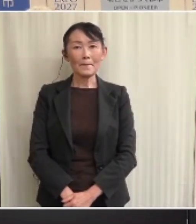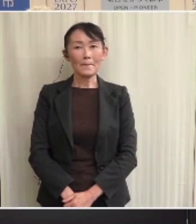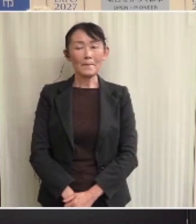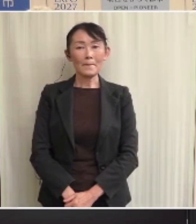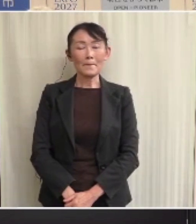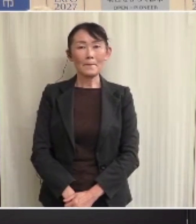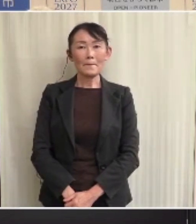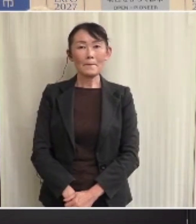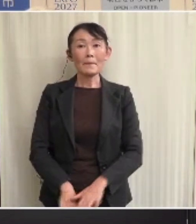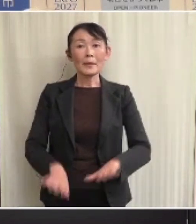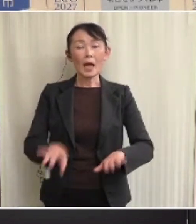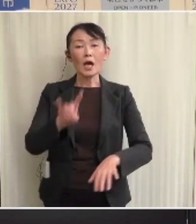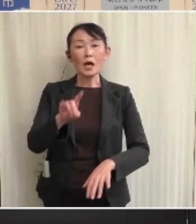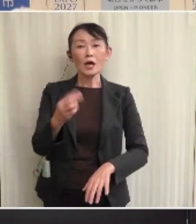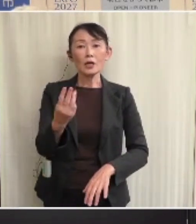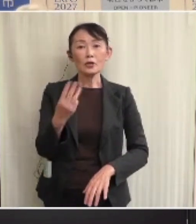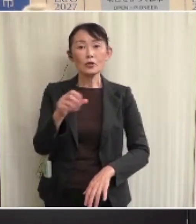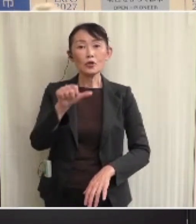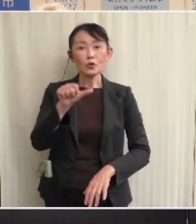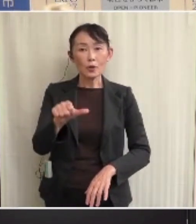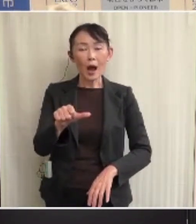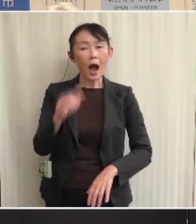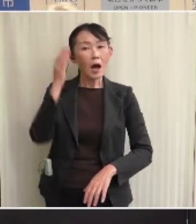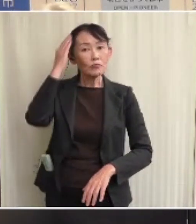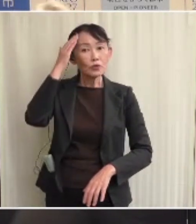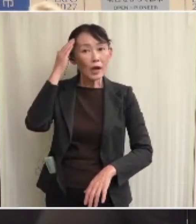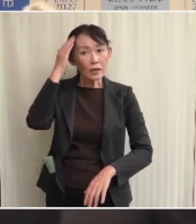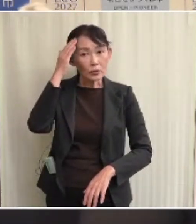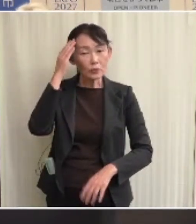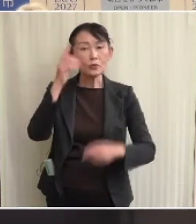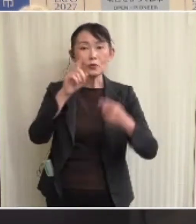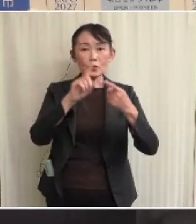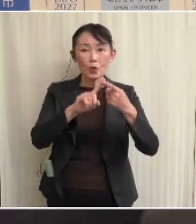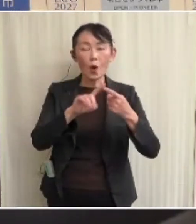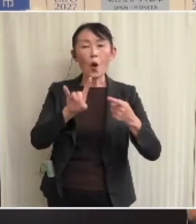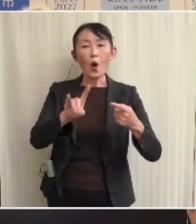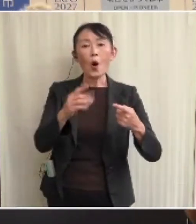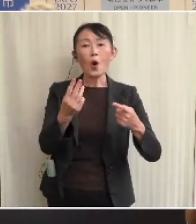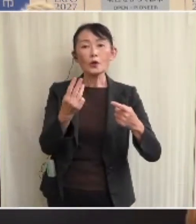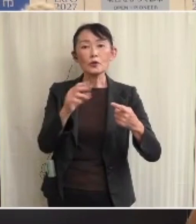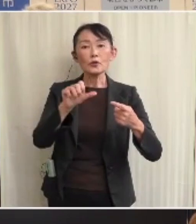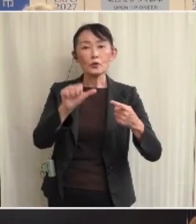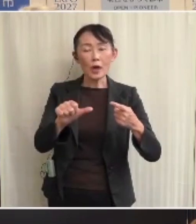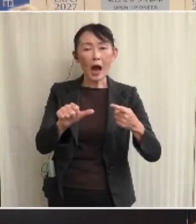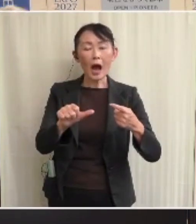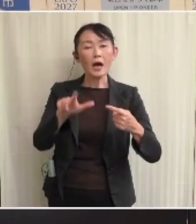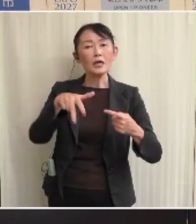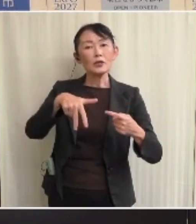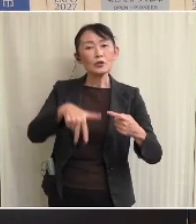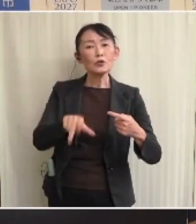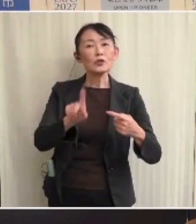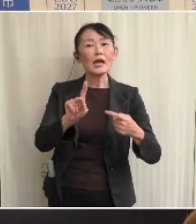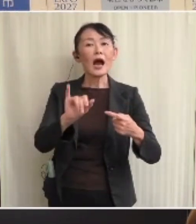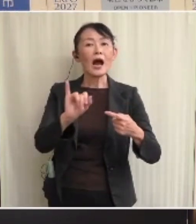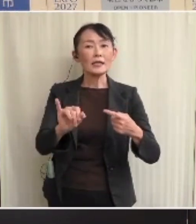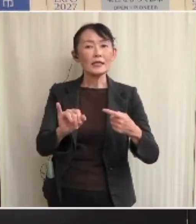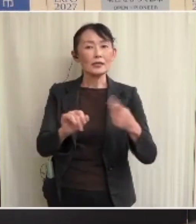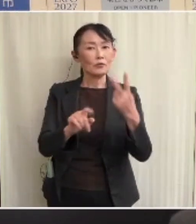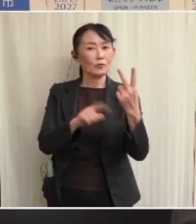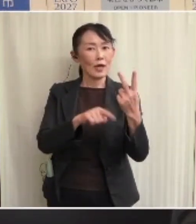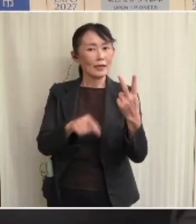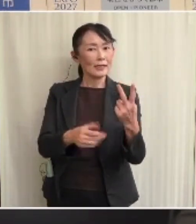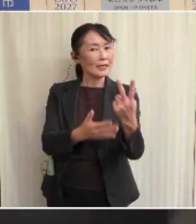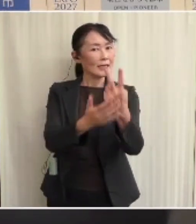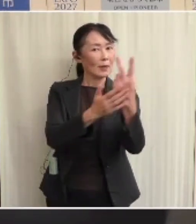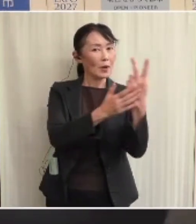キュアブラックと今放送中のキュアスカイにお越しいただいてますので、皆さんで、フォトセッションをしたいと思います。どうぞ